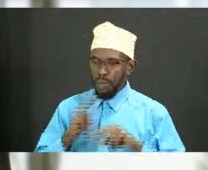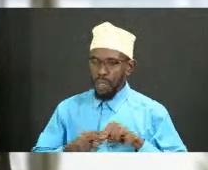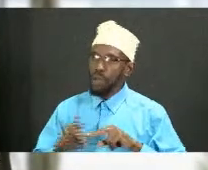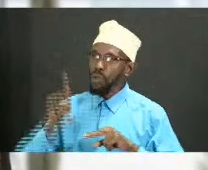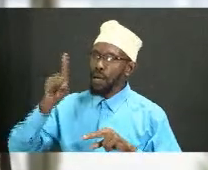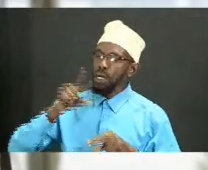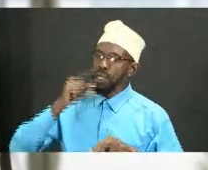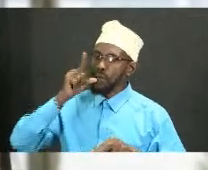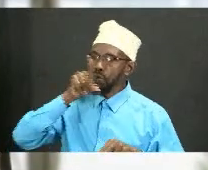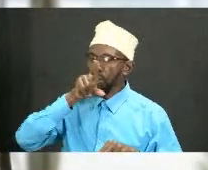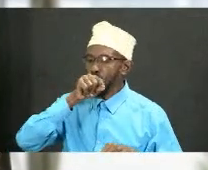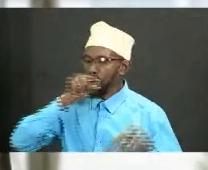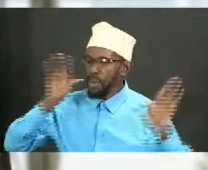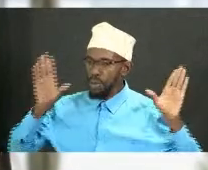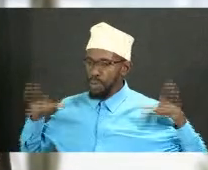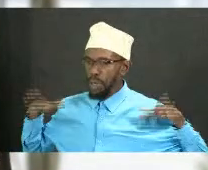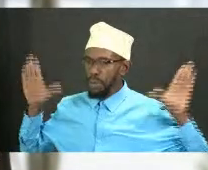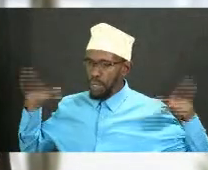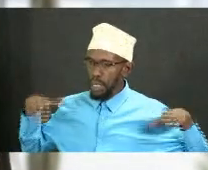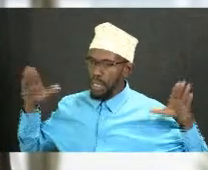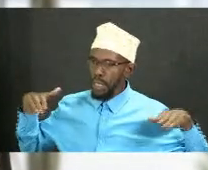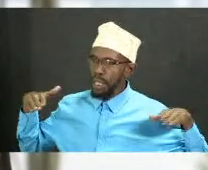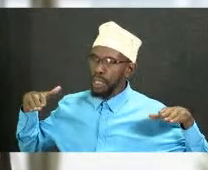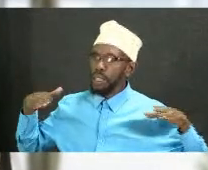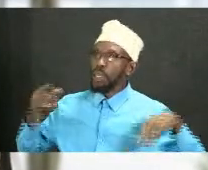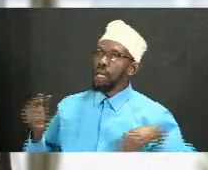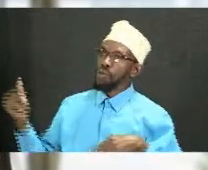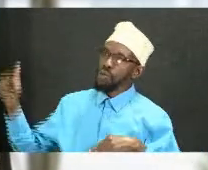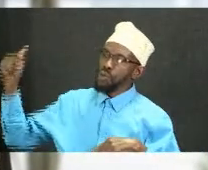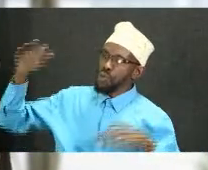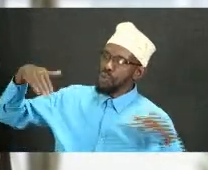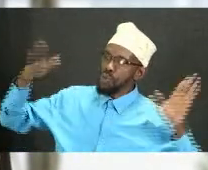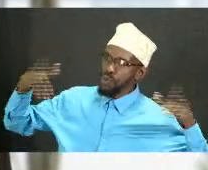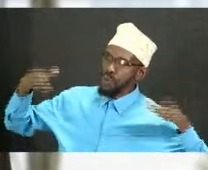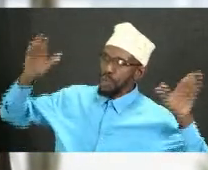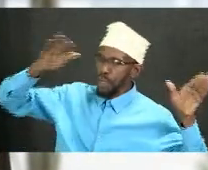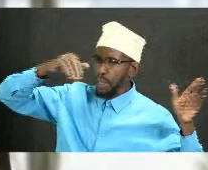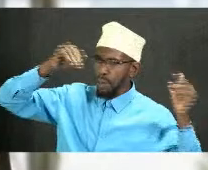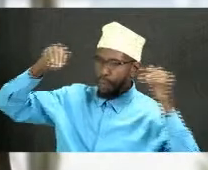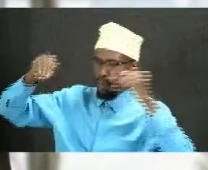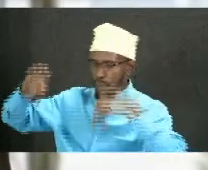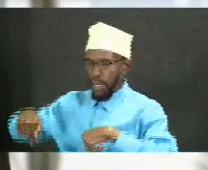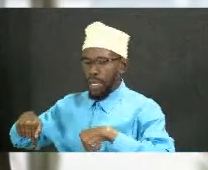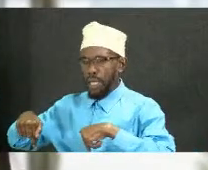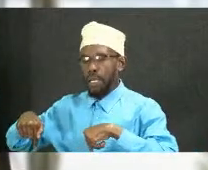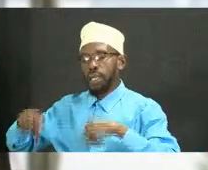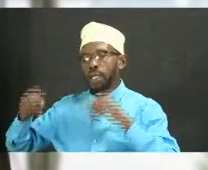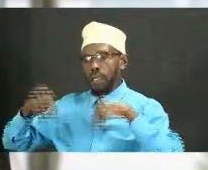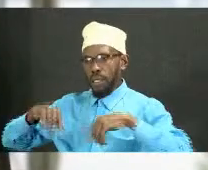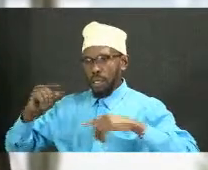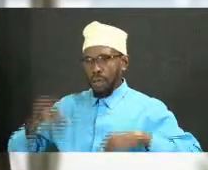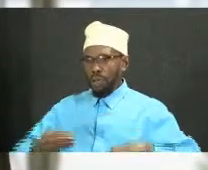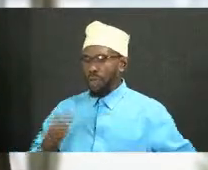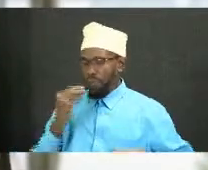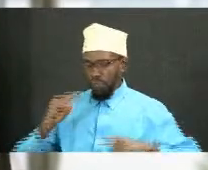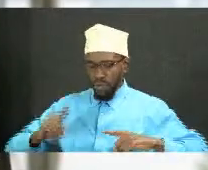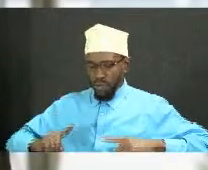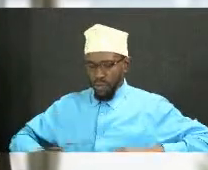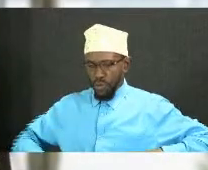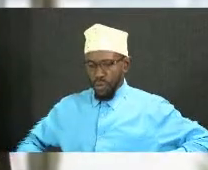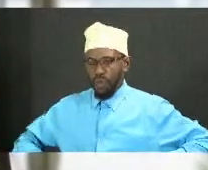kumtegemea, basi angeturuzuku kama anavyomruzuku ndege. Akitoka katika kiota alfajiri au asubuhi anatoka,